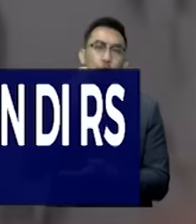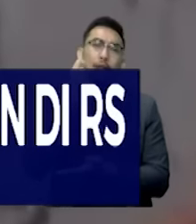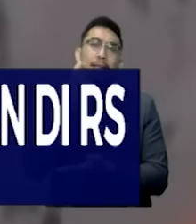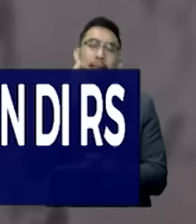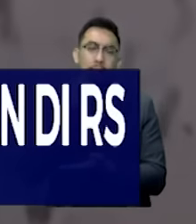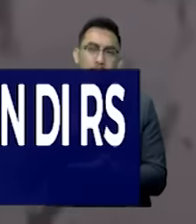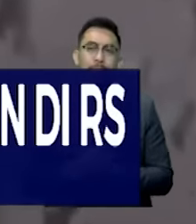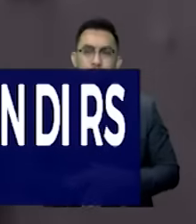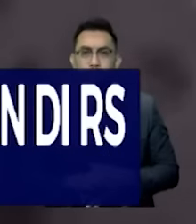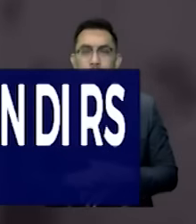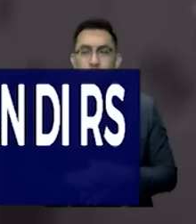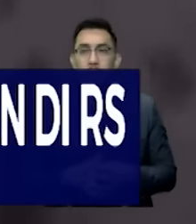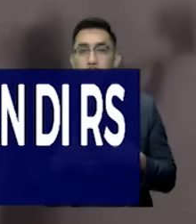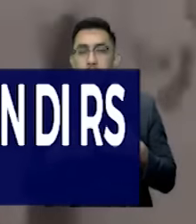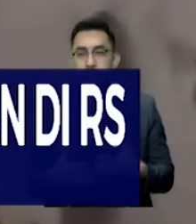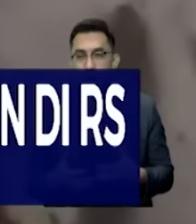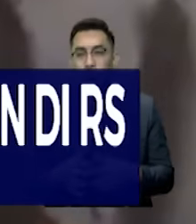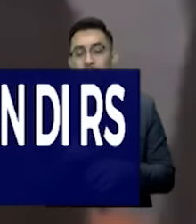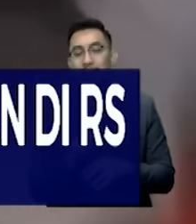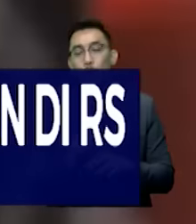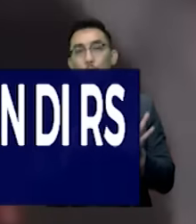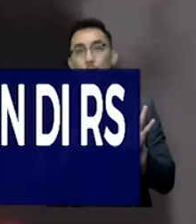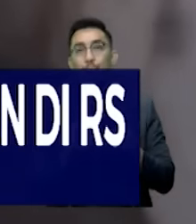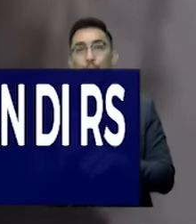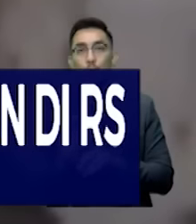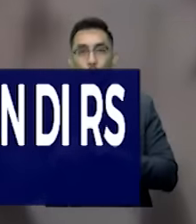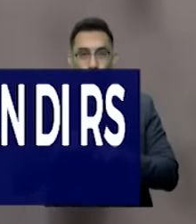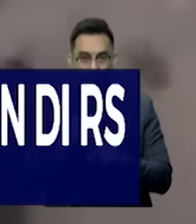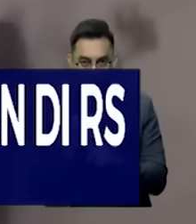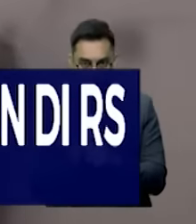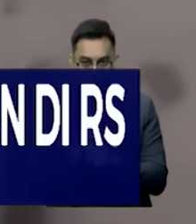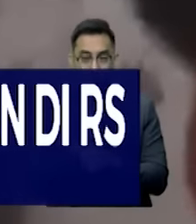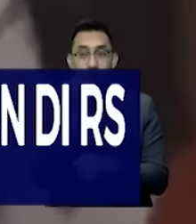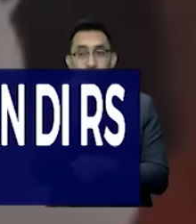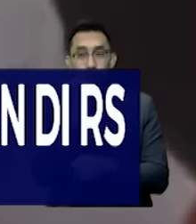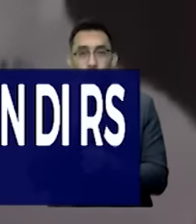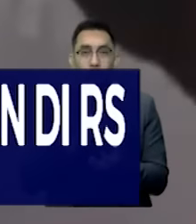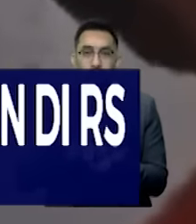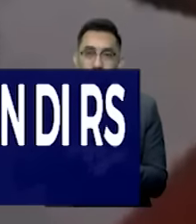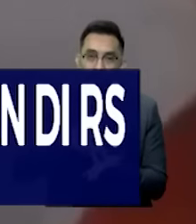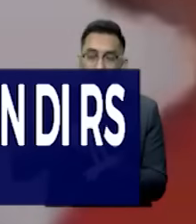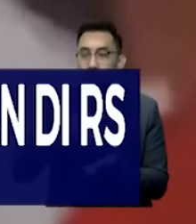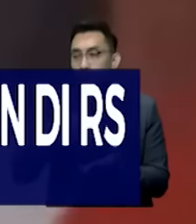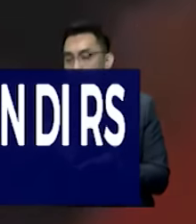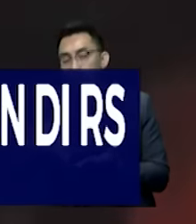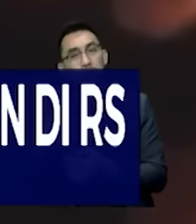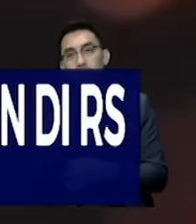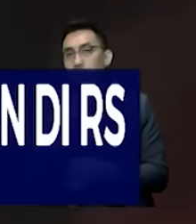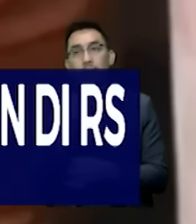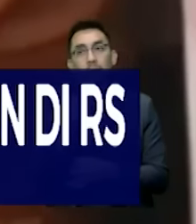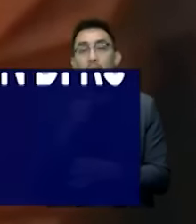bobot ratusan kilogram, sang ibu kesulitan berdiri dan berjalan. Keluarga akhirnya meminta bantuan tim pemadam